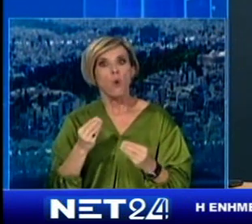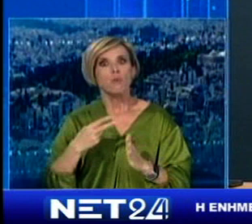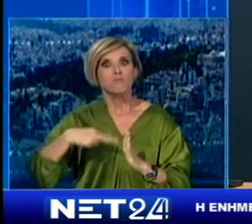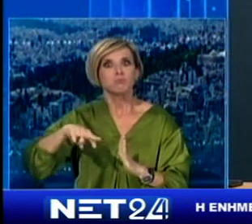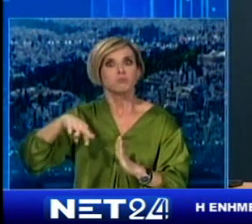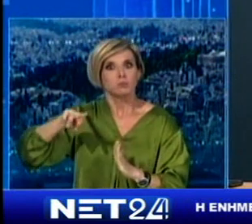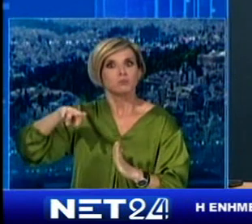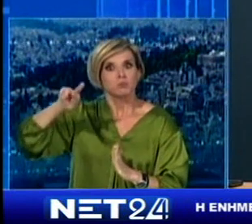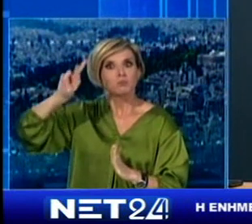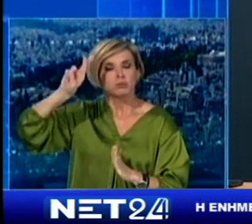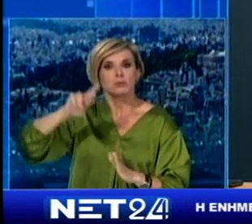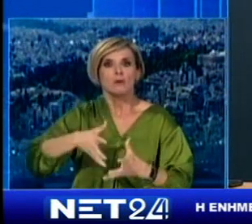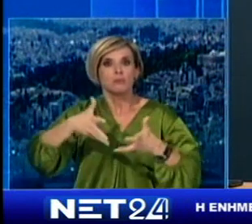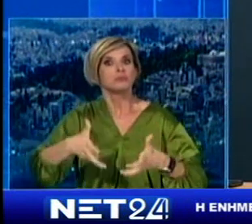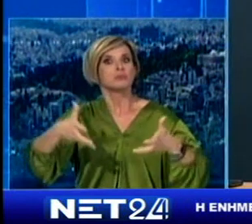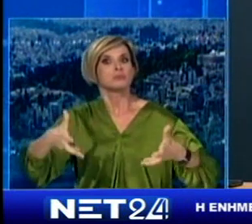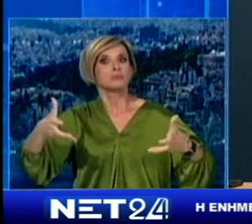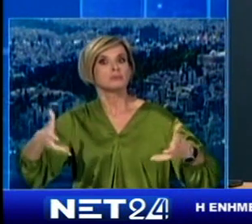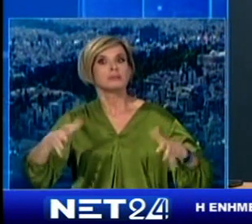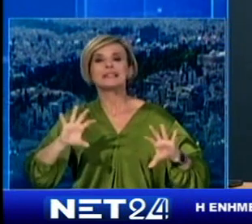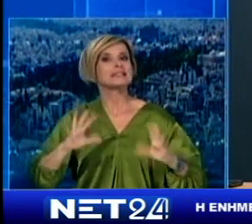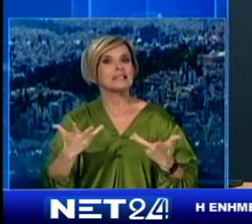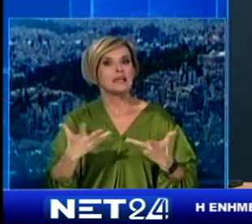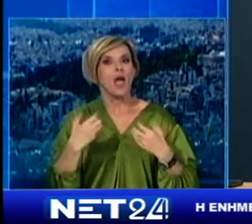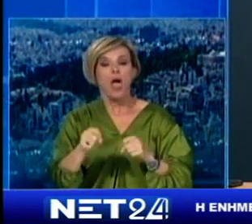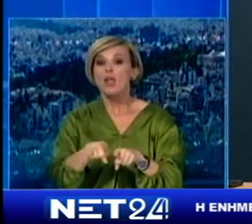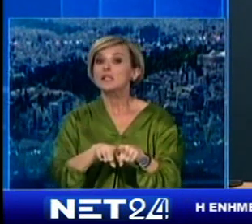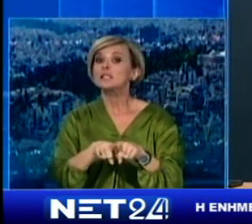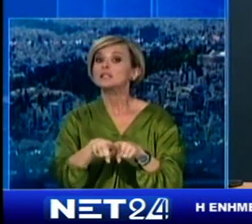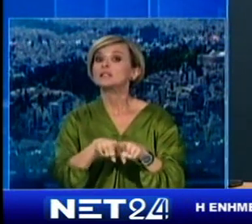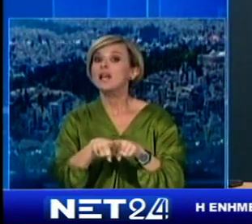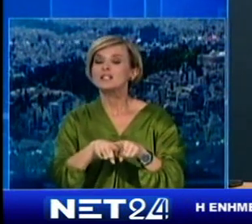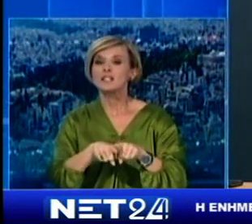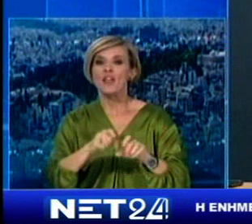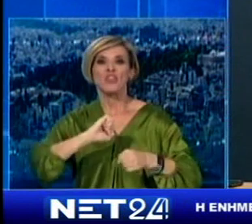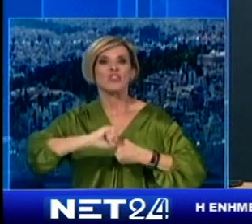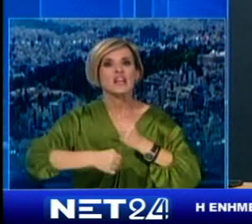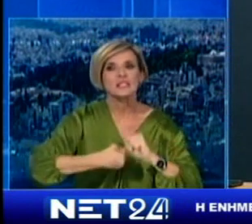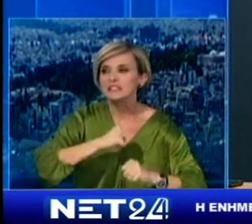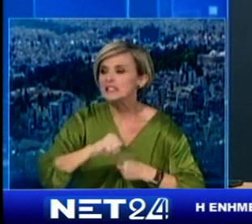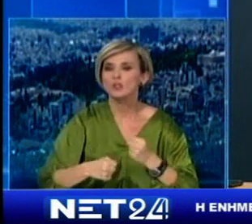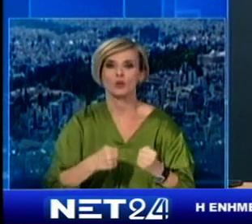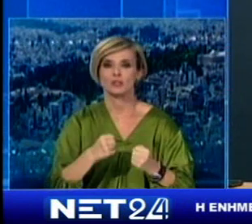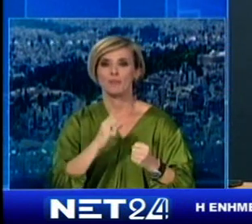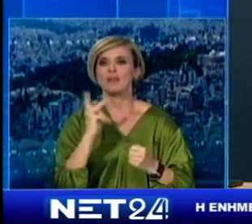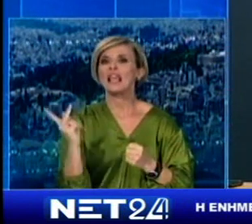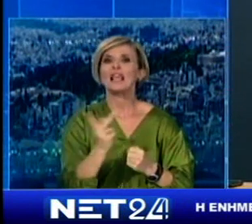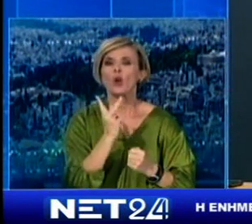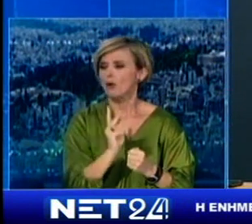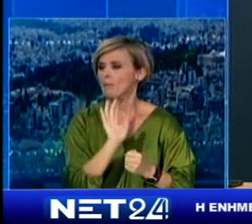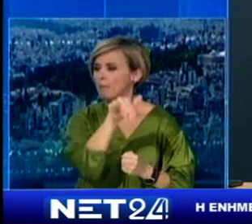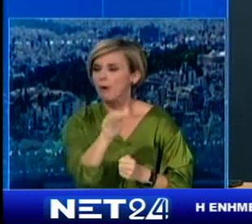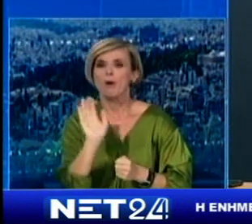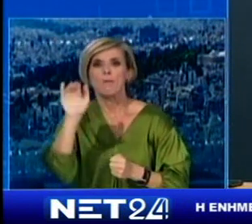της νόσου συμπίπτει χαρακτηριστικά με την μετάβαση σημαντικού μέρους των δραστηριοτήτων περιστασιακής κοινωνικής συνέβρεσης, στις οποίες